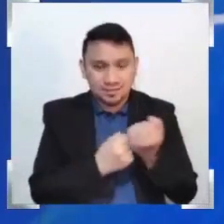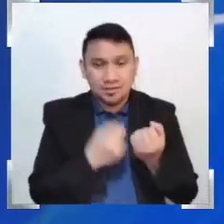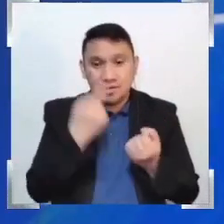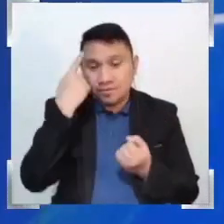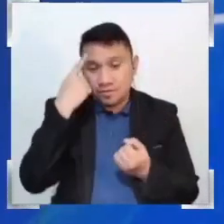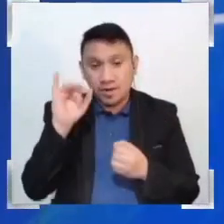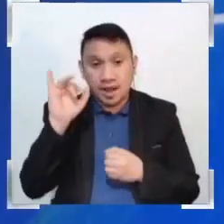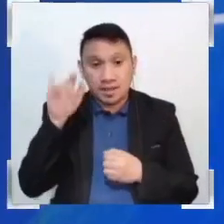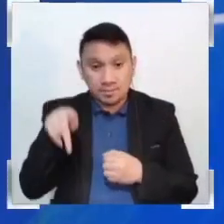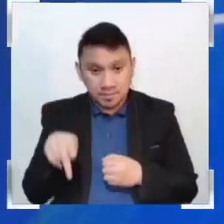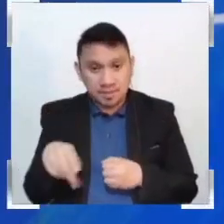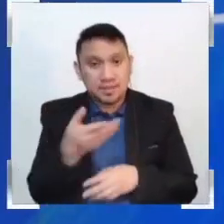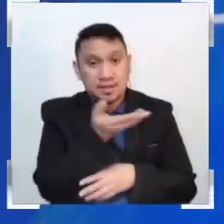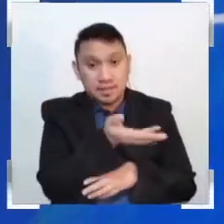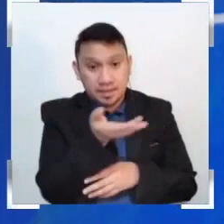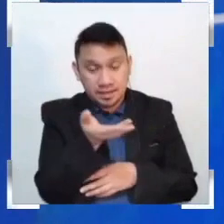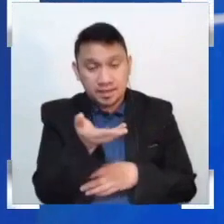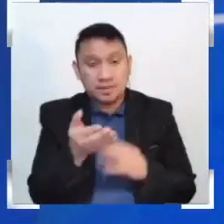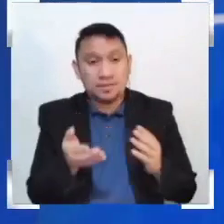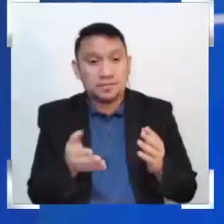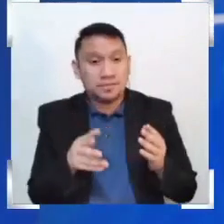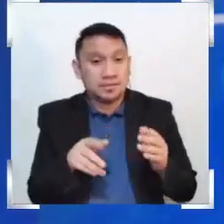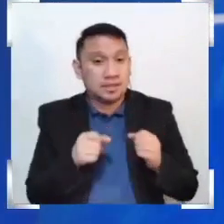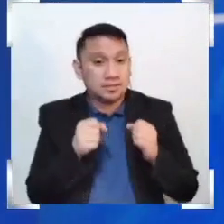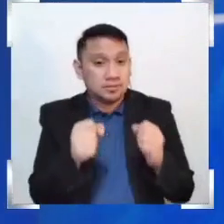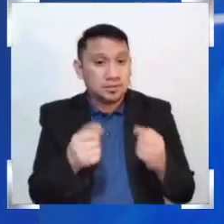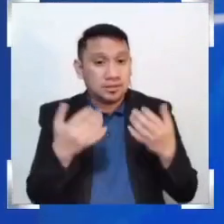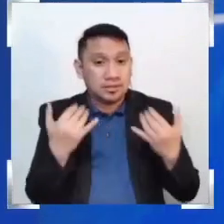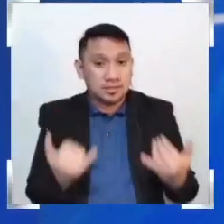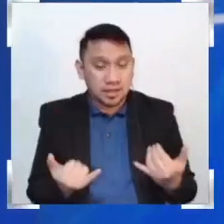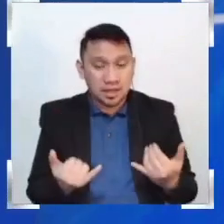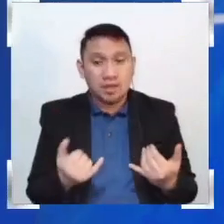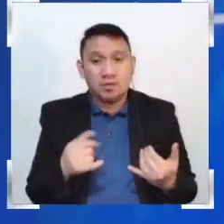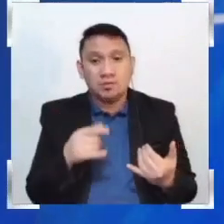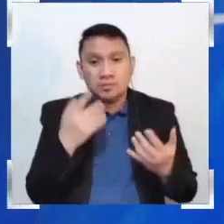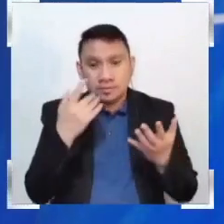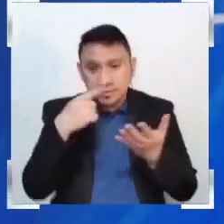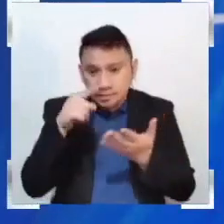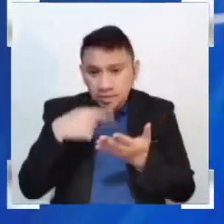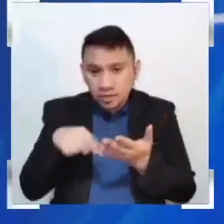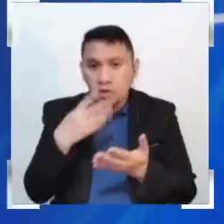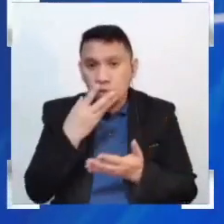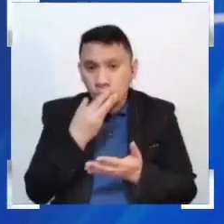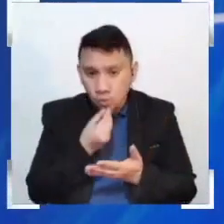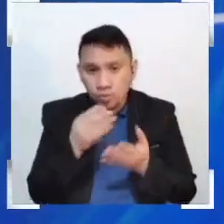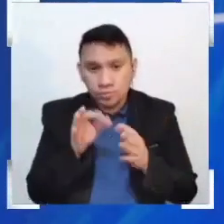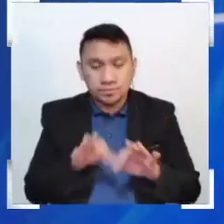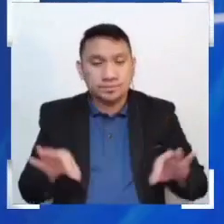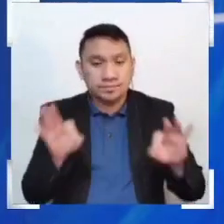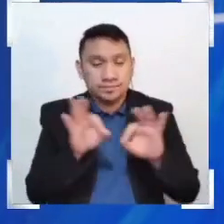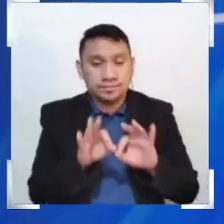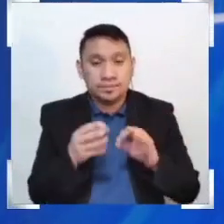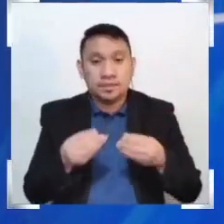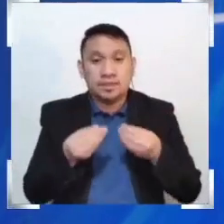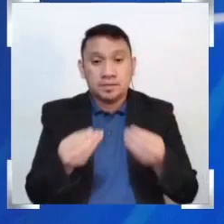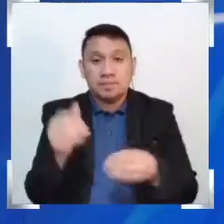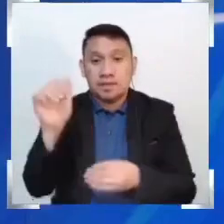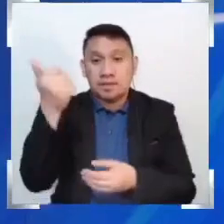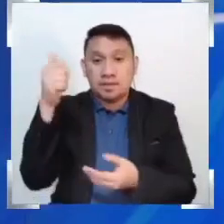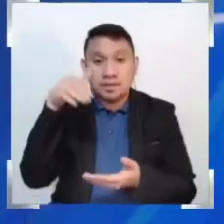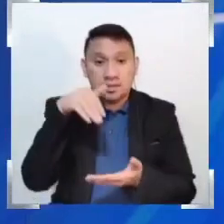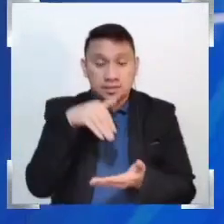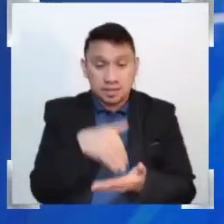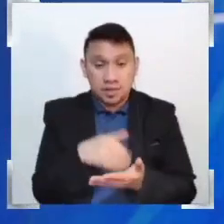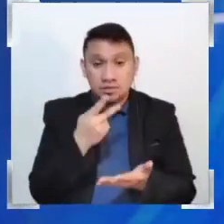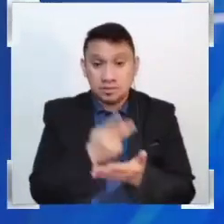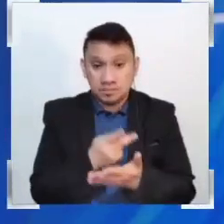kalsada. Pero daraan muna sa pagsusuri kung sino-sino ang karapat-dapat na mabigyan ng 10,000 pisong ayuda.